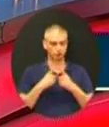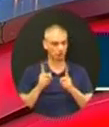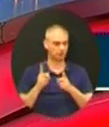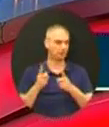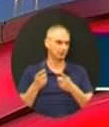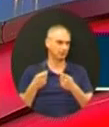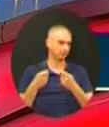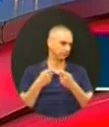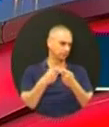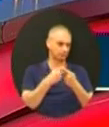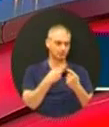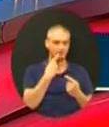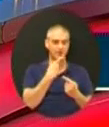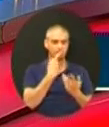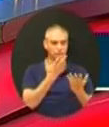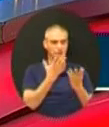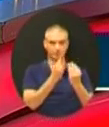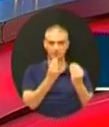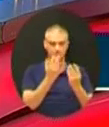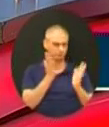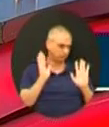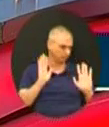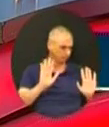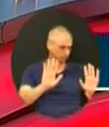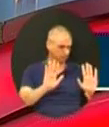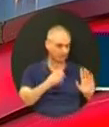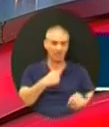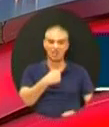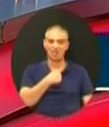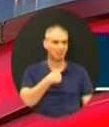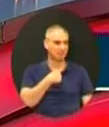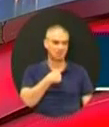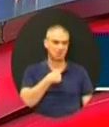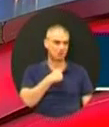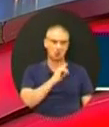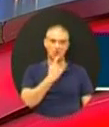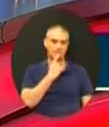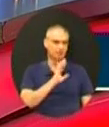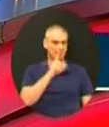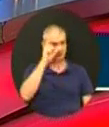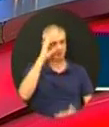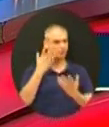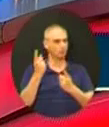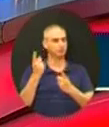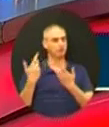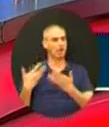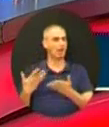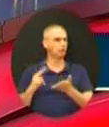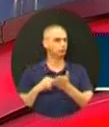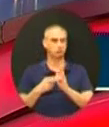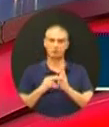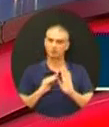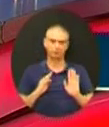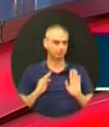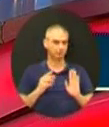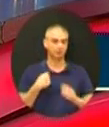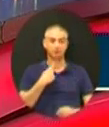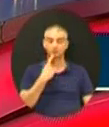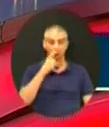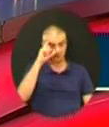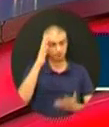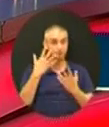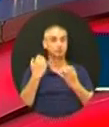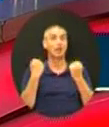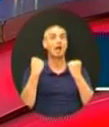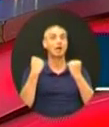מקולגות ומפרשנים רבים, כבודם במקומם, אני לא טוען ולא טענתי אף פעם שאבו מאזן חלש פוליטית. אני טוען שאבו מאזן